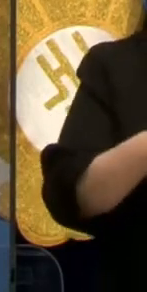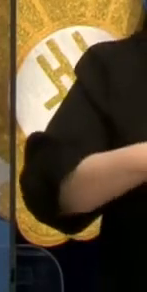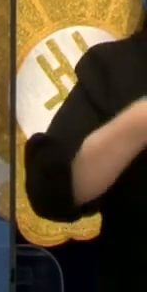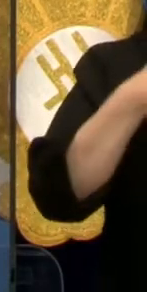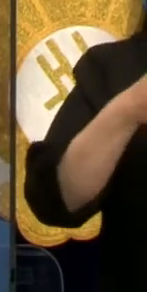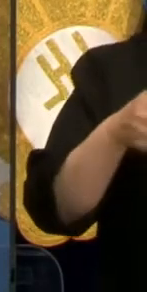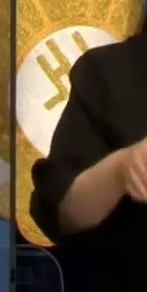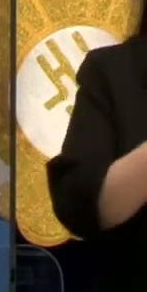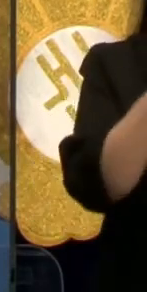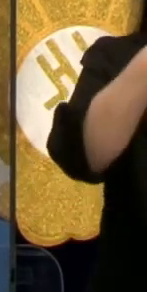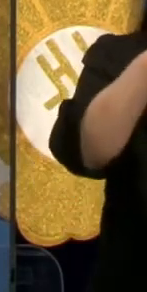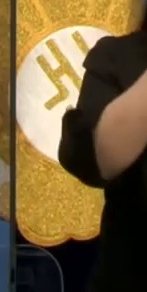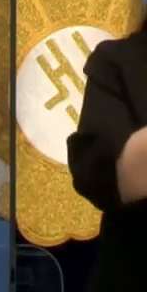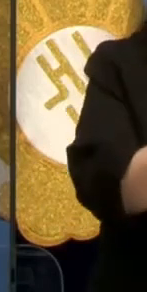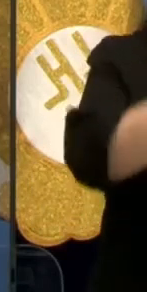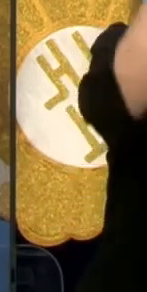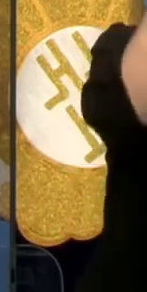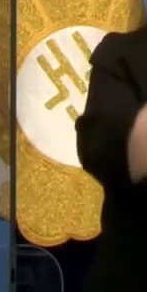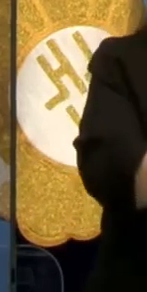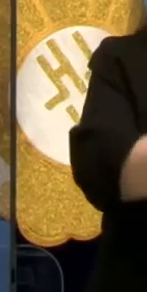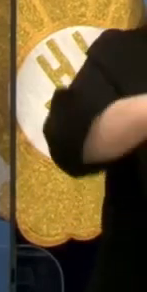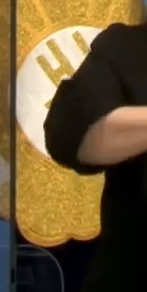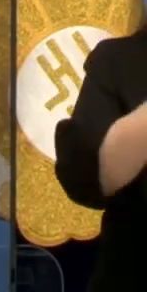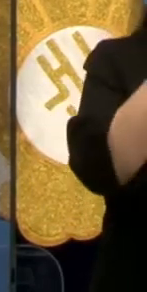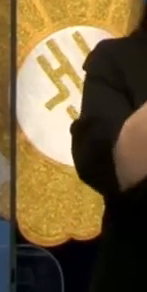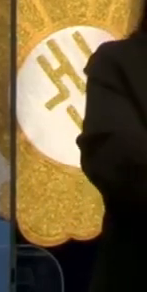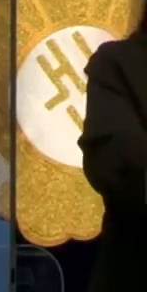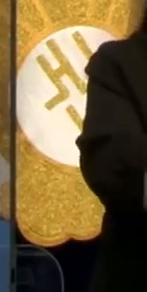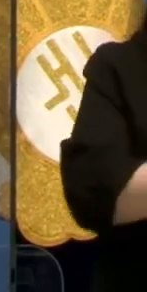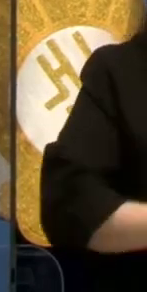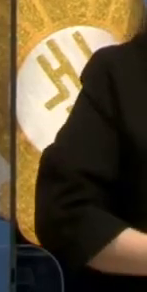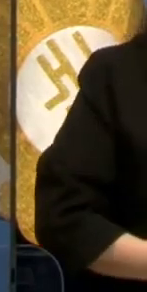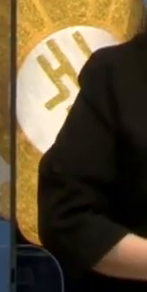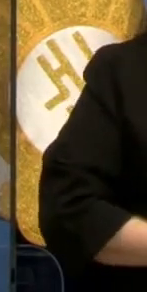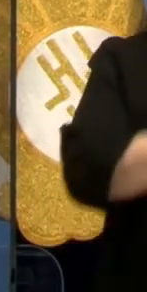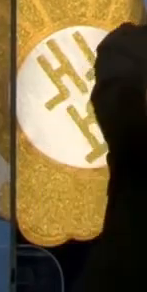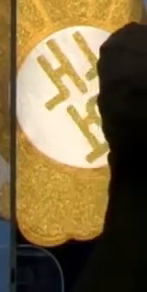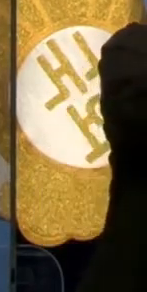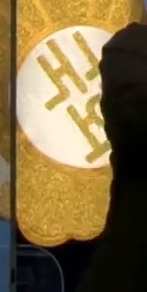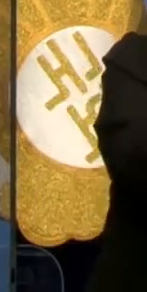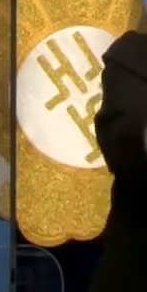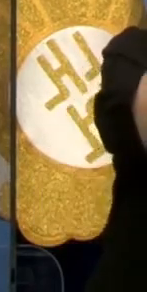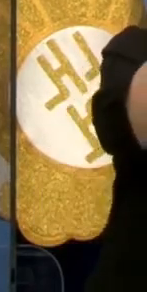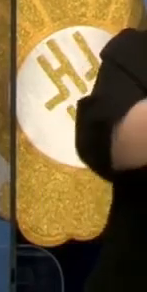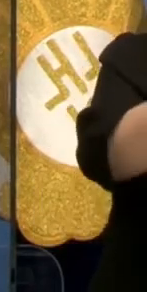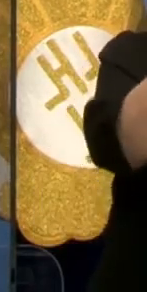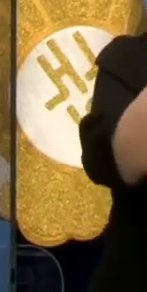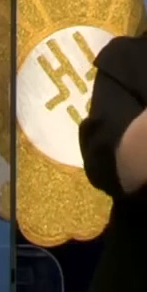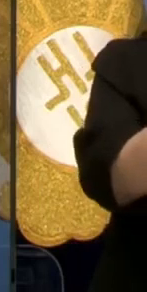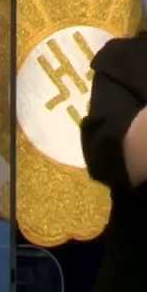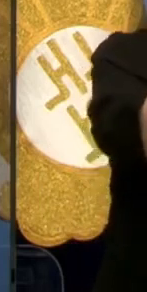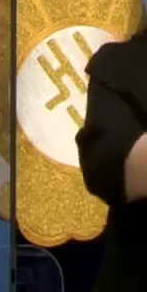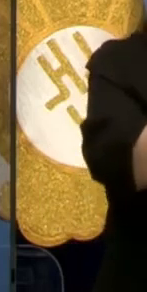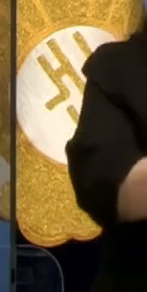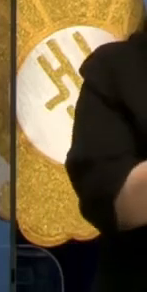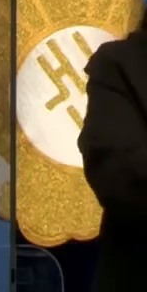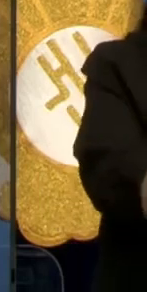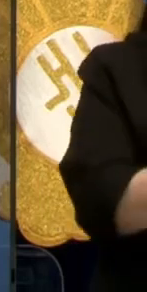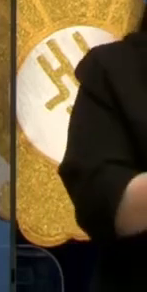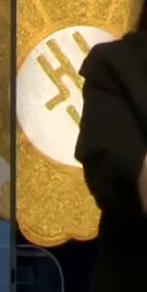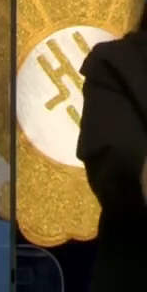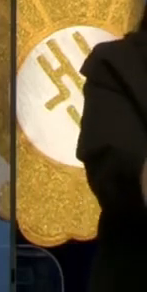법원의 엄정한 판단을 존중합니다. 드루킹 댓글 조작 사건으로 너무 많은